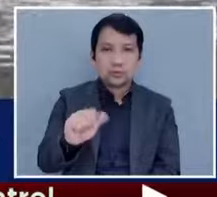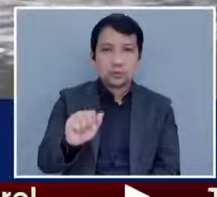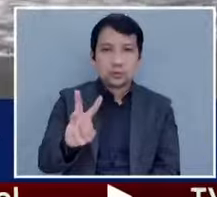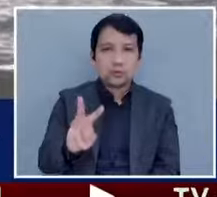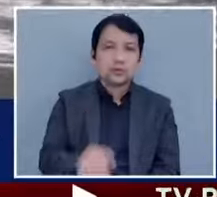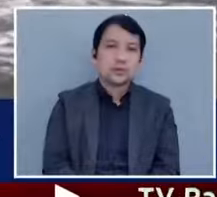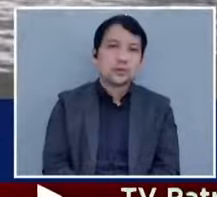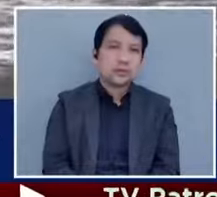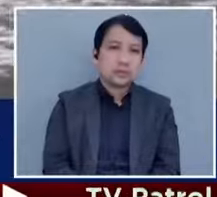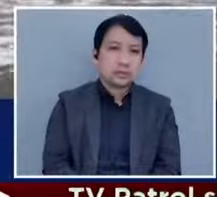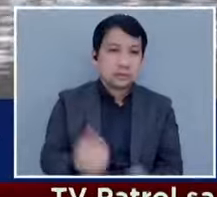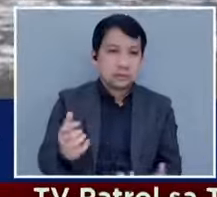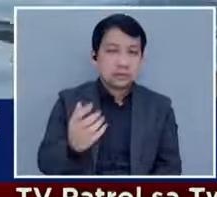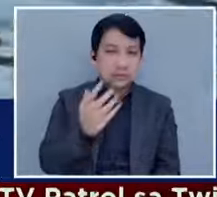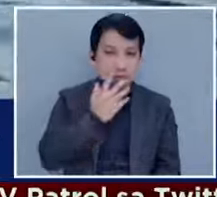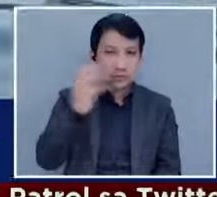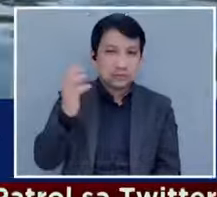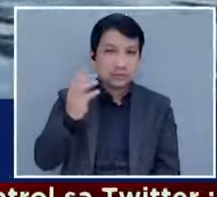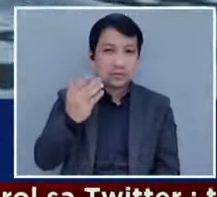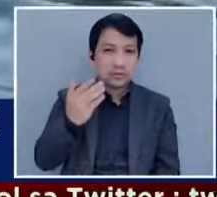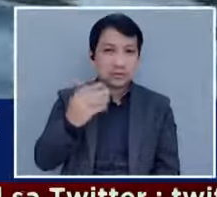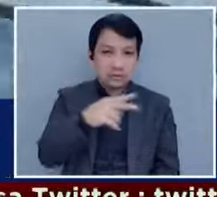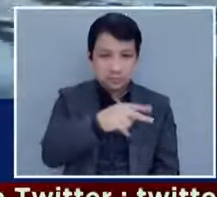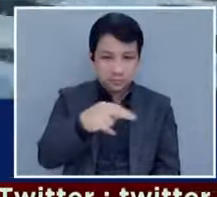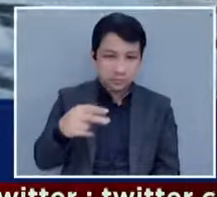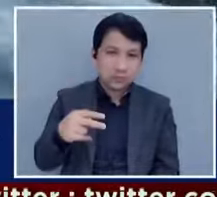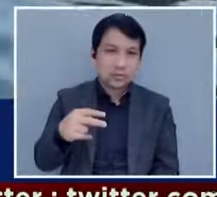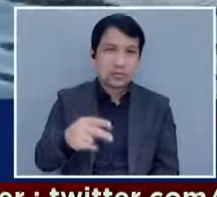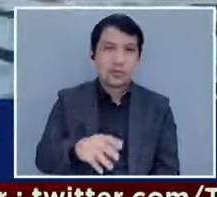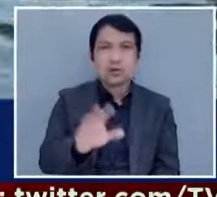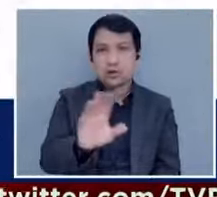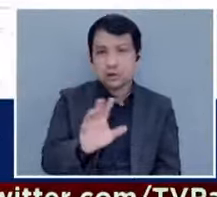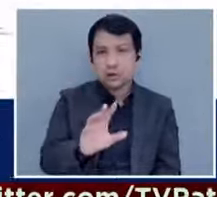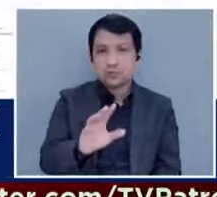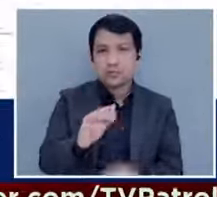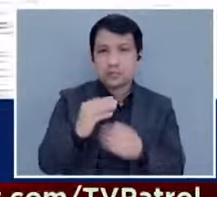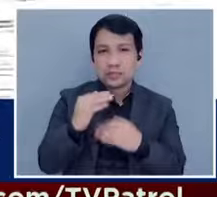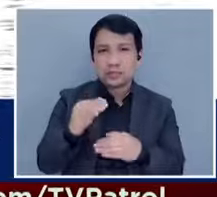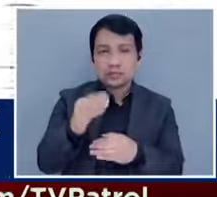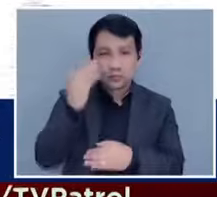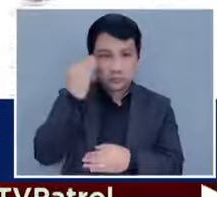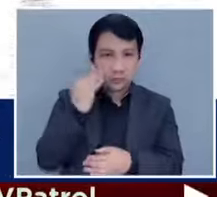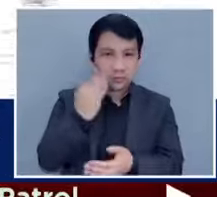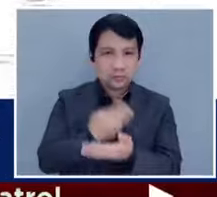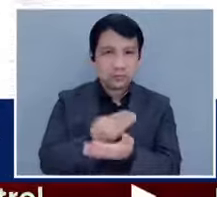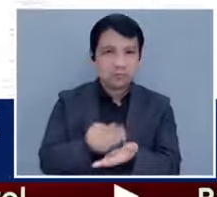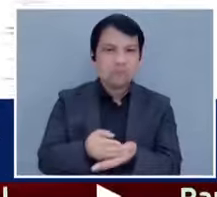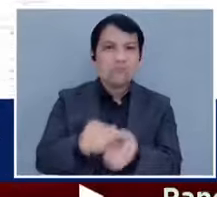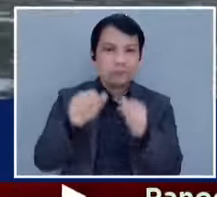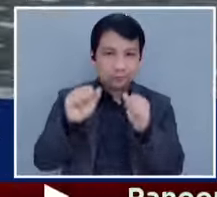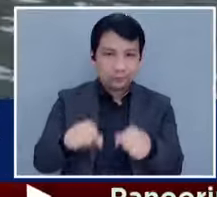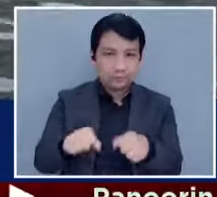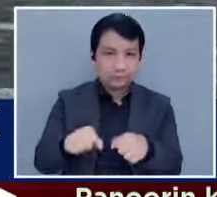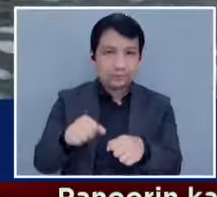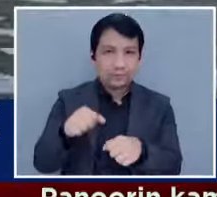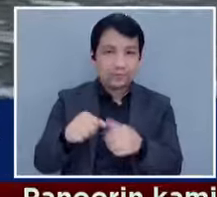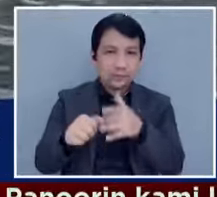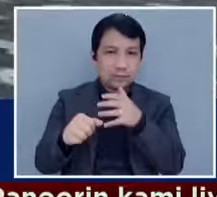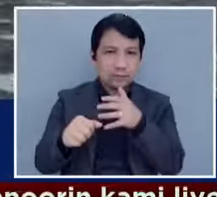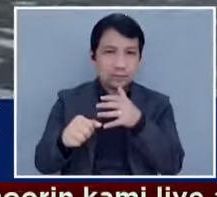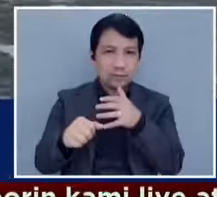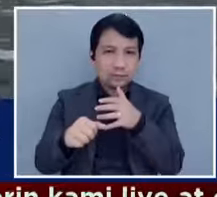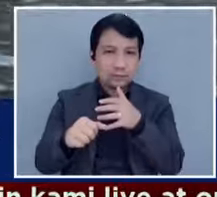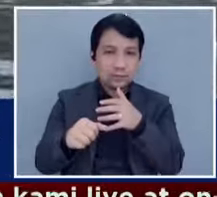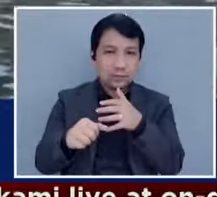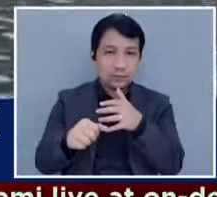Ngayong tag-init, the best sa mag-swimming. Don't worry kung limitado ang budget dahil pwede ka nang magbabad sa tubig kahit sa